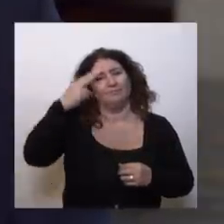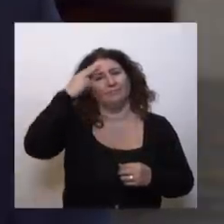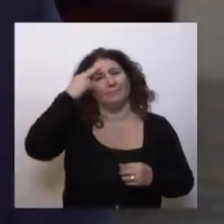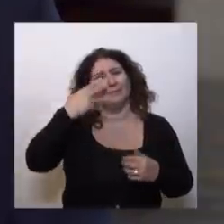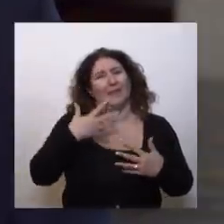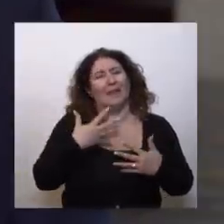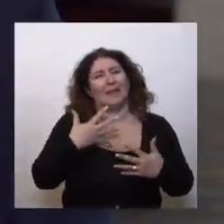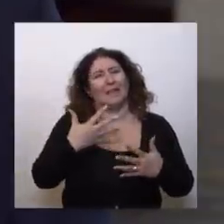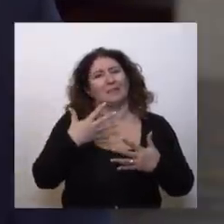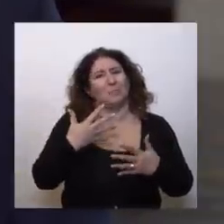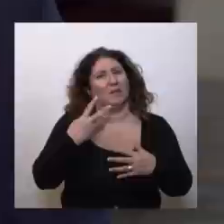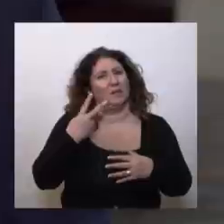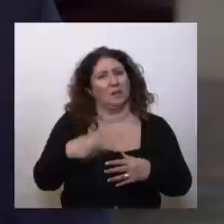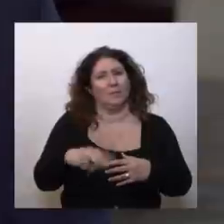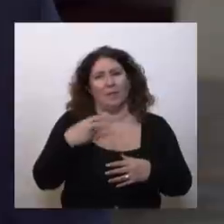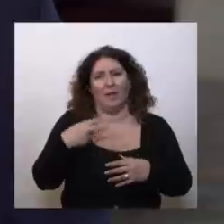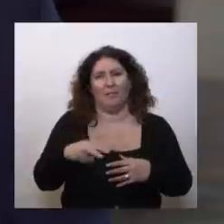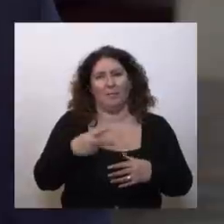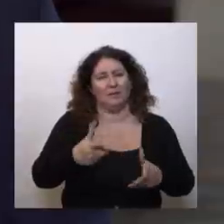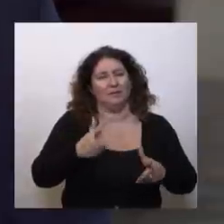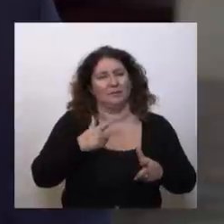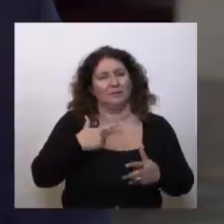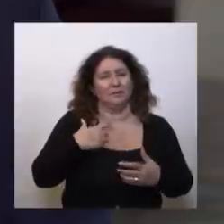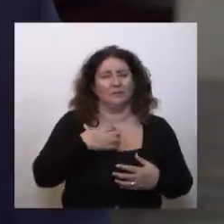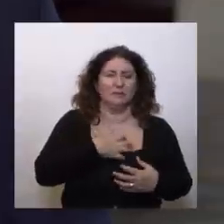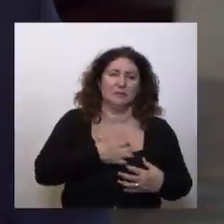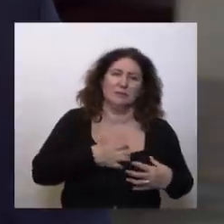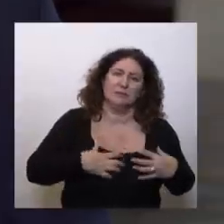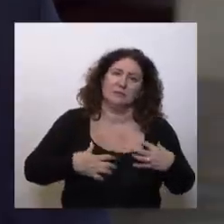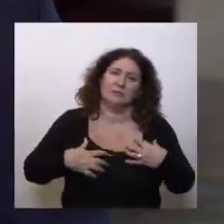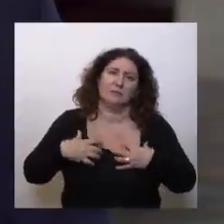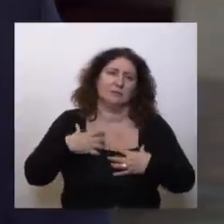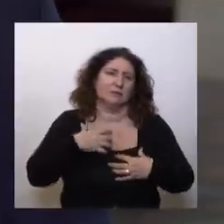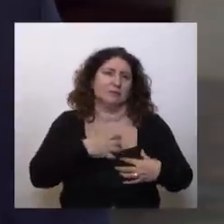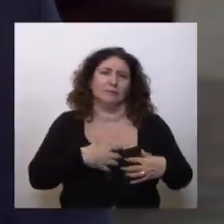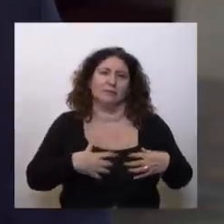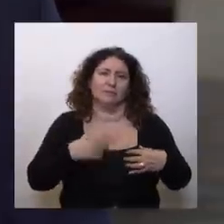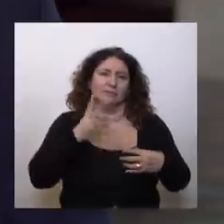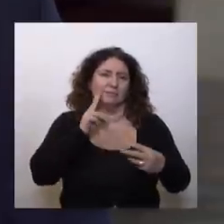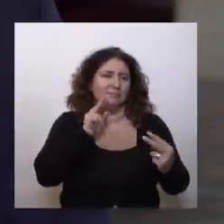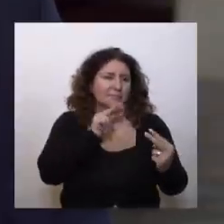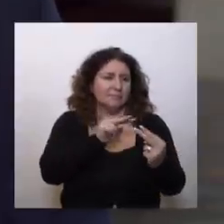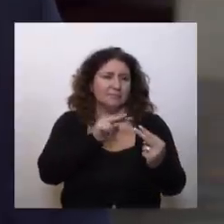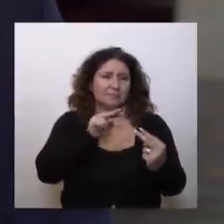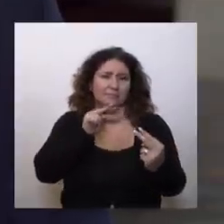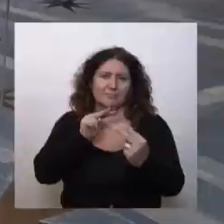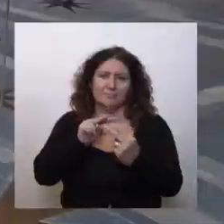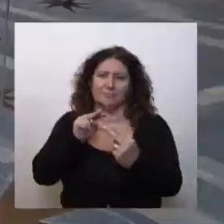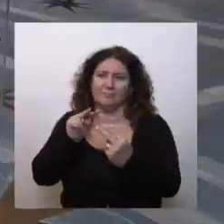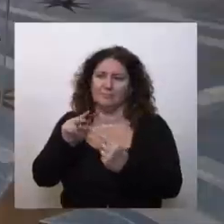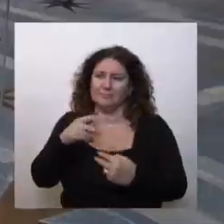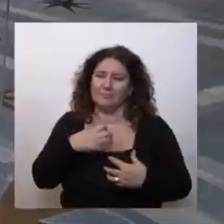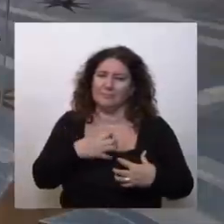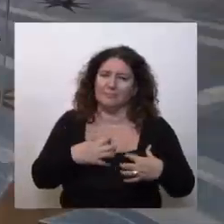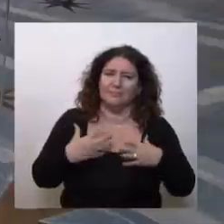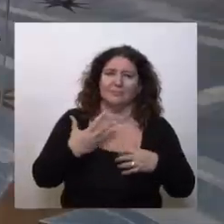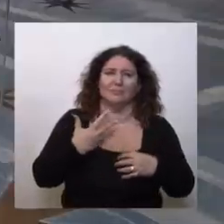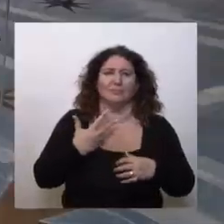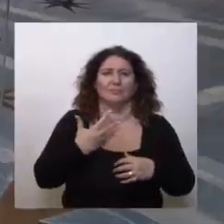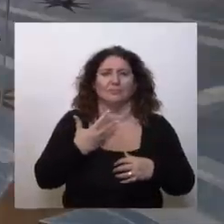di respiro che diventa angoscia e che spesso incontriamo negli sguardi che incontrano i nostri.